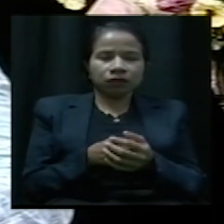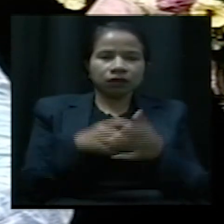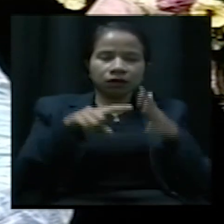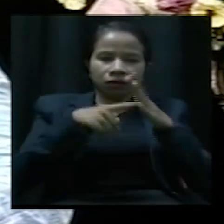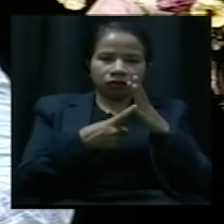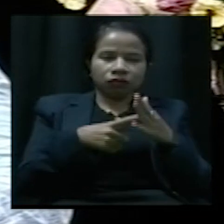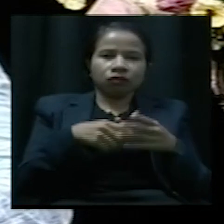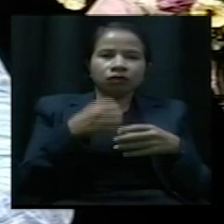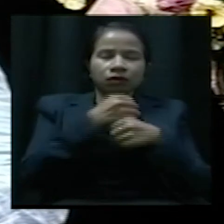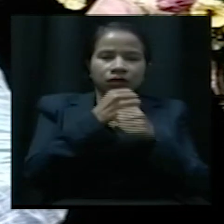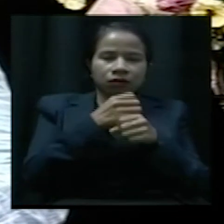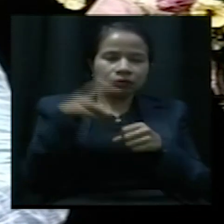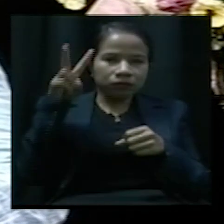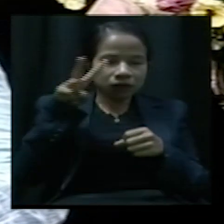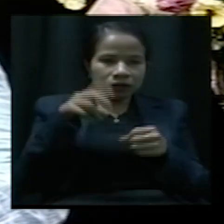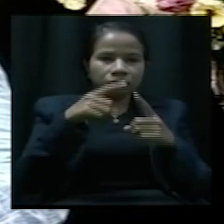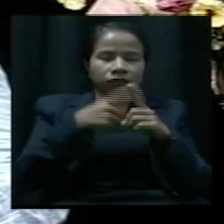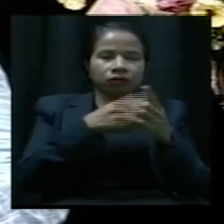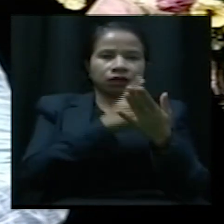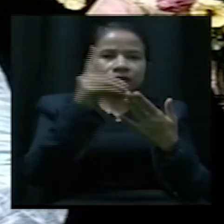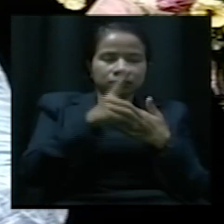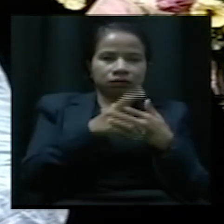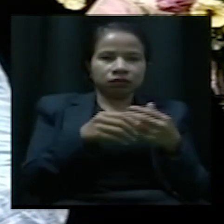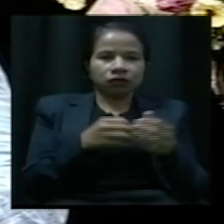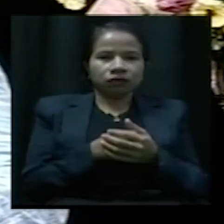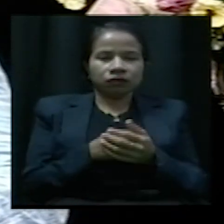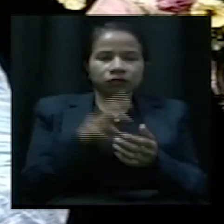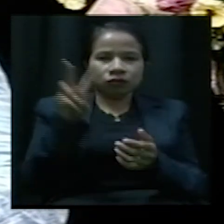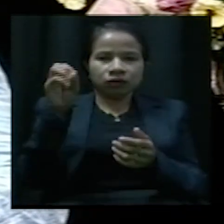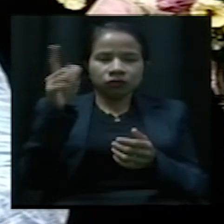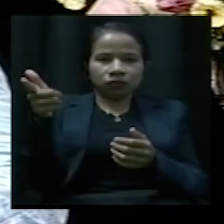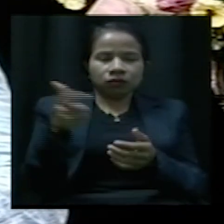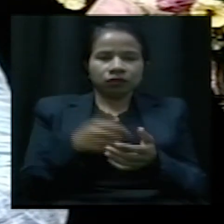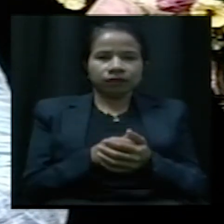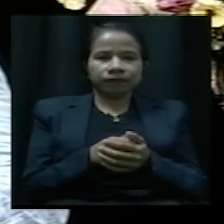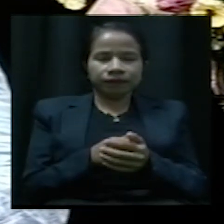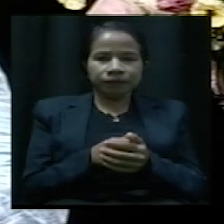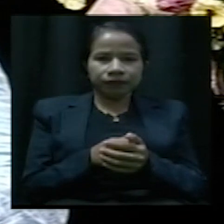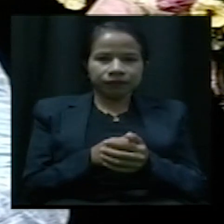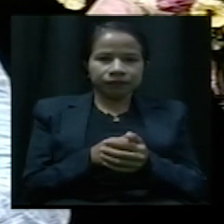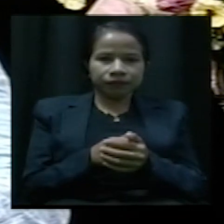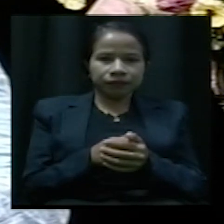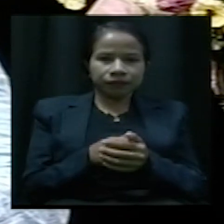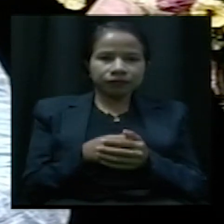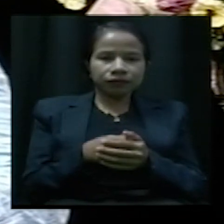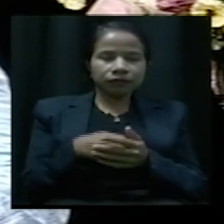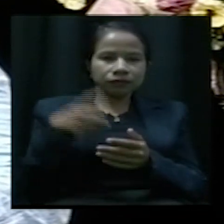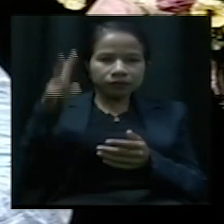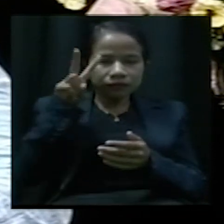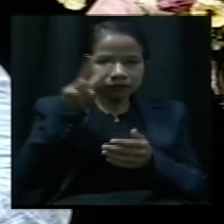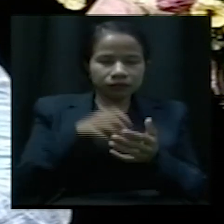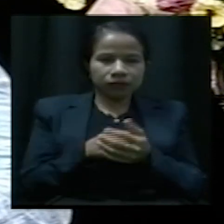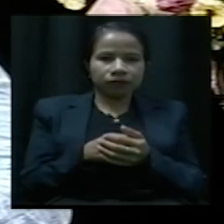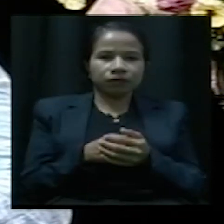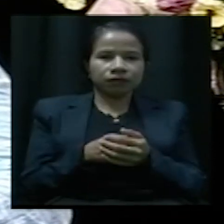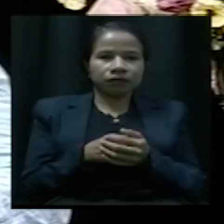fulan de jembro tinang kotu ar pesquisane rasik ami nya targetu ba grupo avus